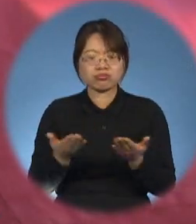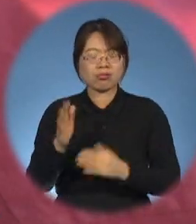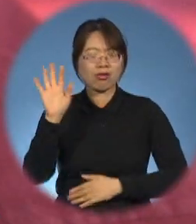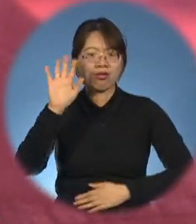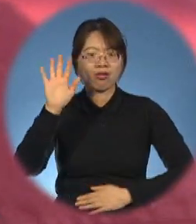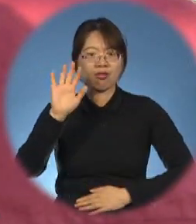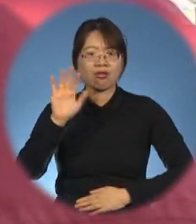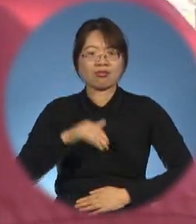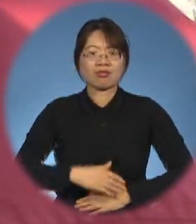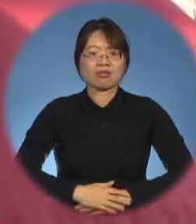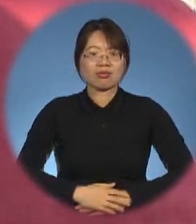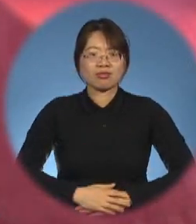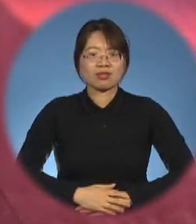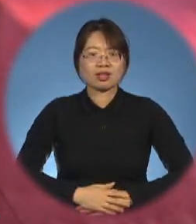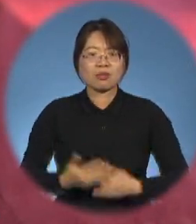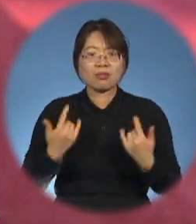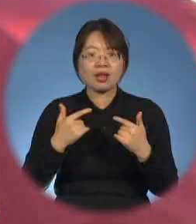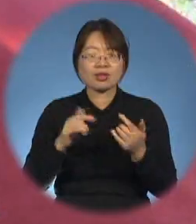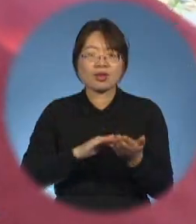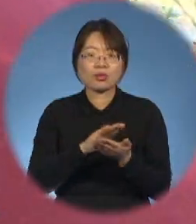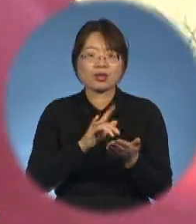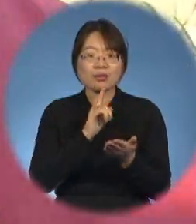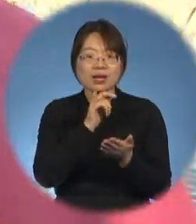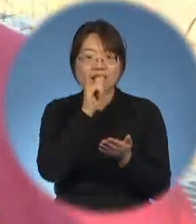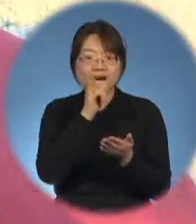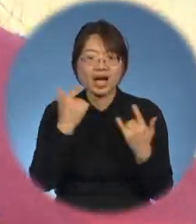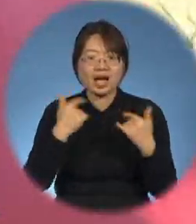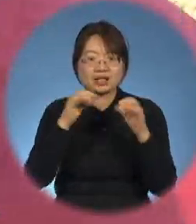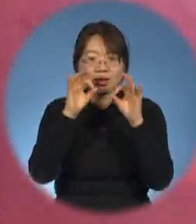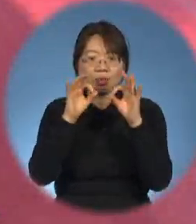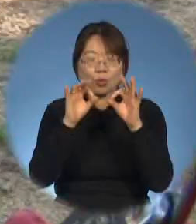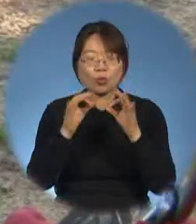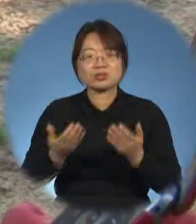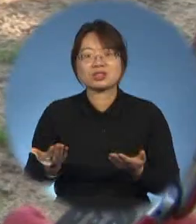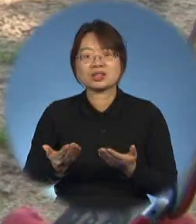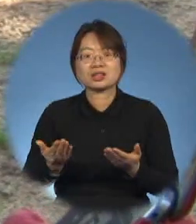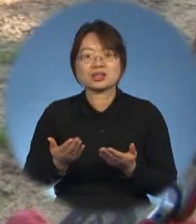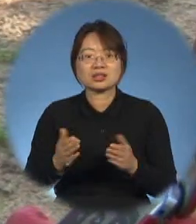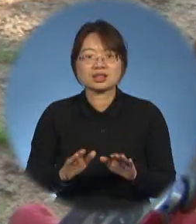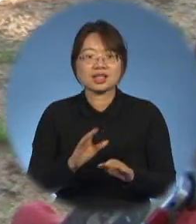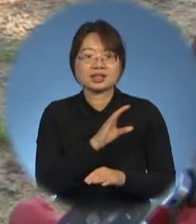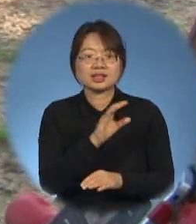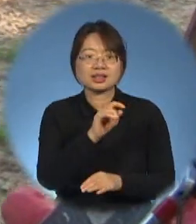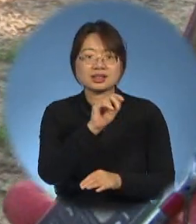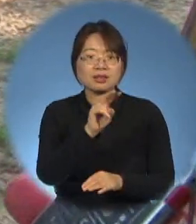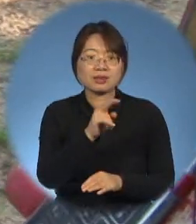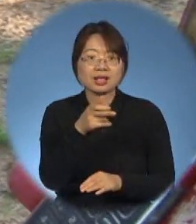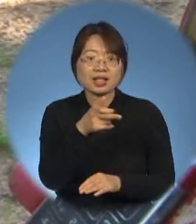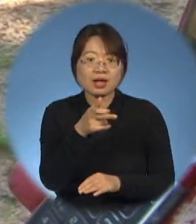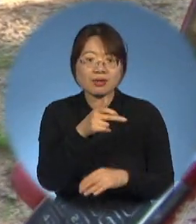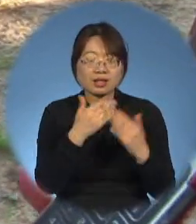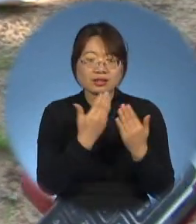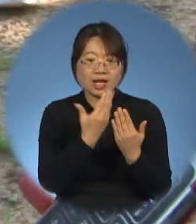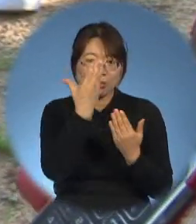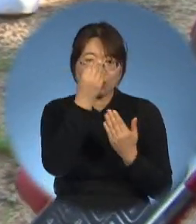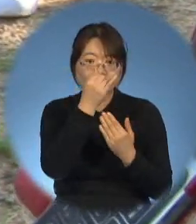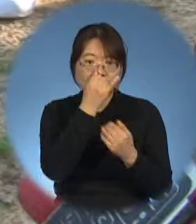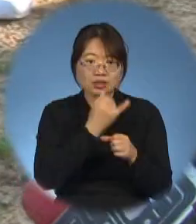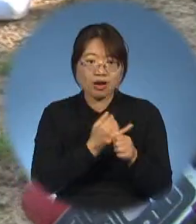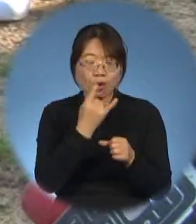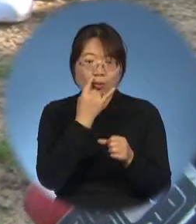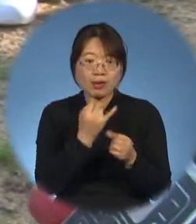페낭 으 말 남산면 산이라고 아 아아아 tool